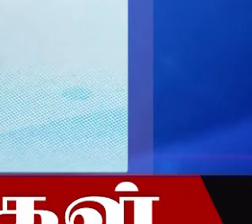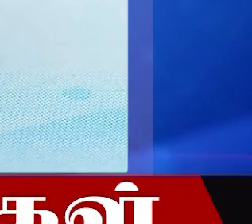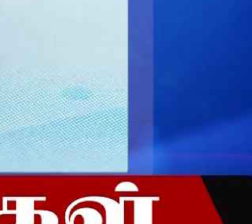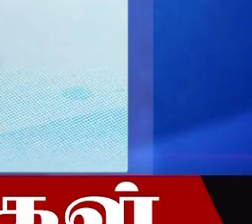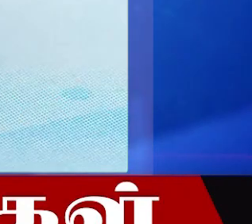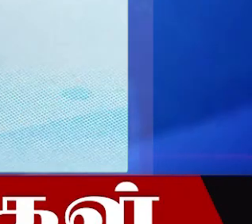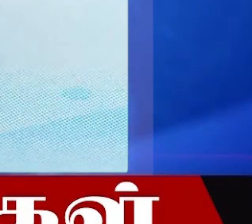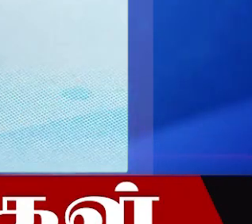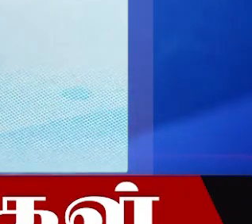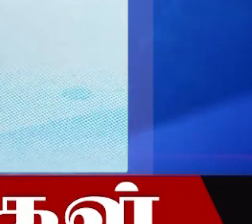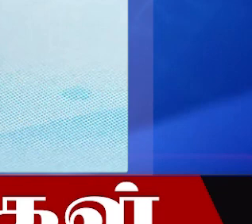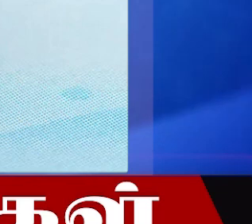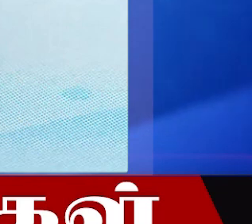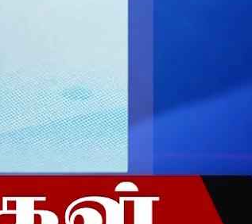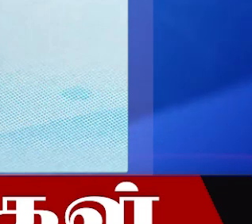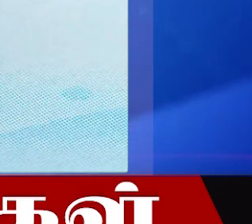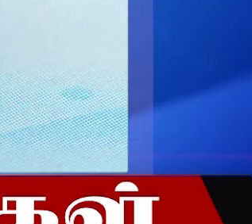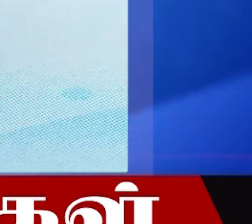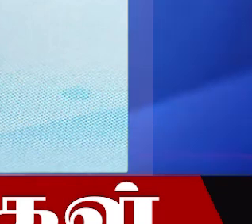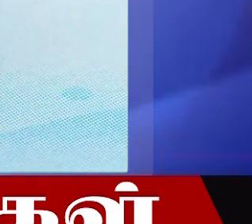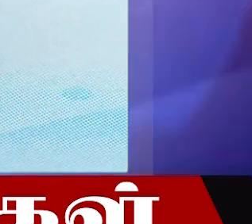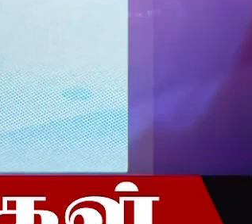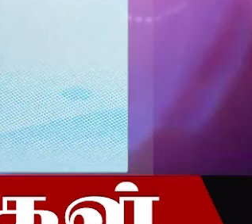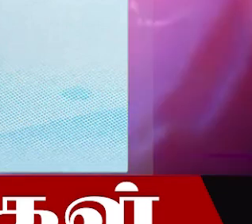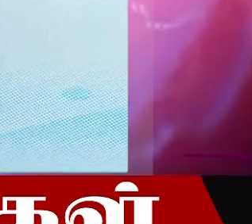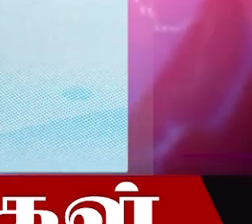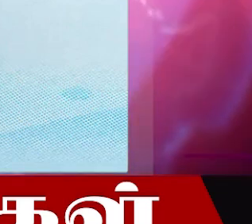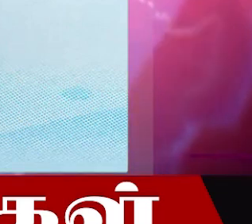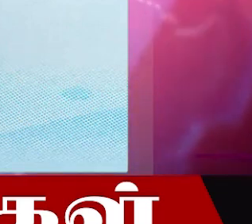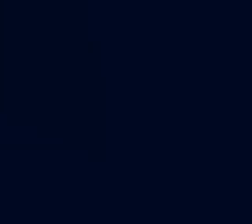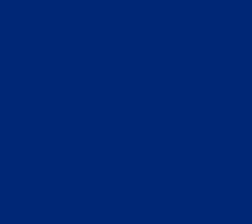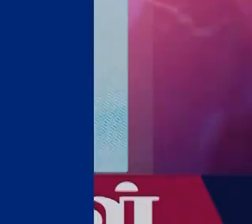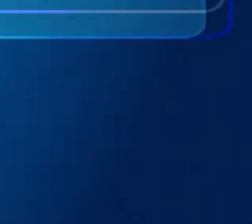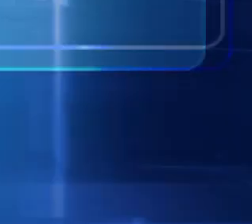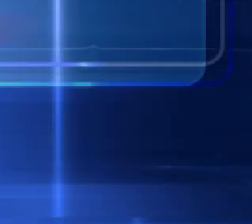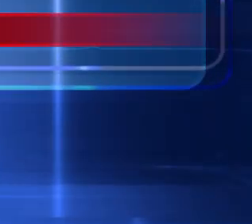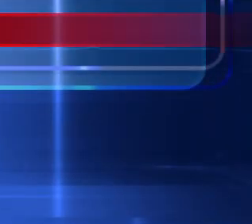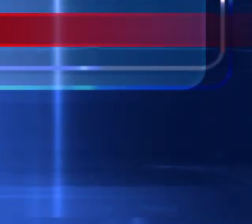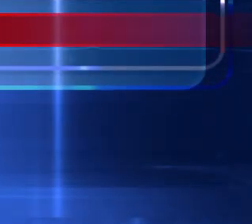குற்றங்கள் நிகழும் நாடுகளின் பட்டியல், இலங்கைக்கு 6வது இடம், வெளியாகிய அறிக்கை.